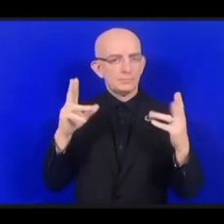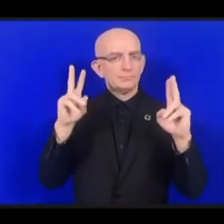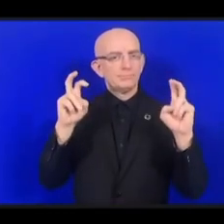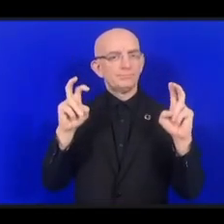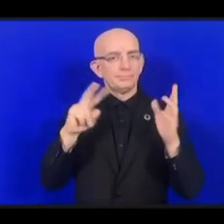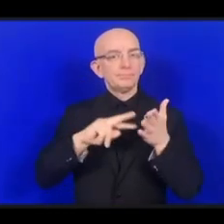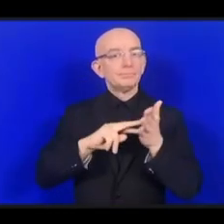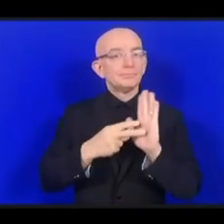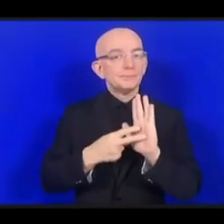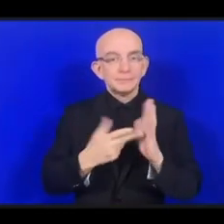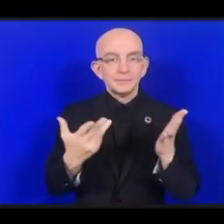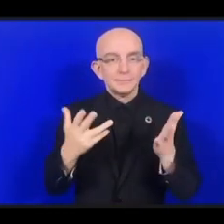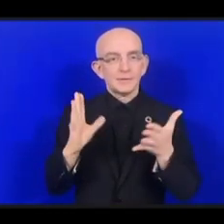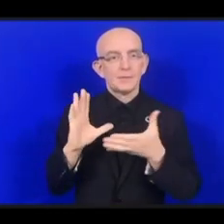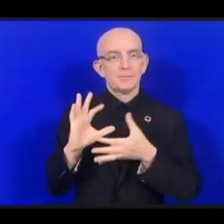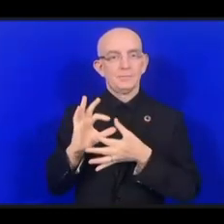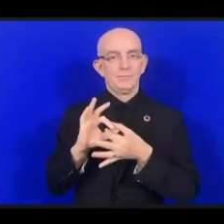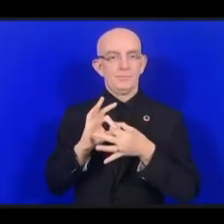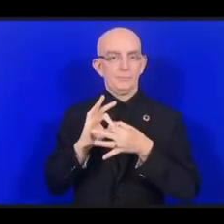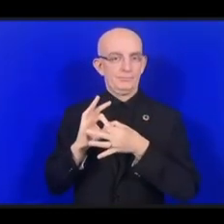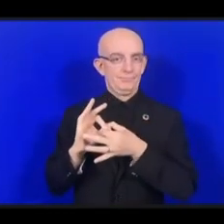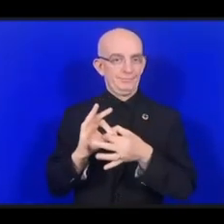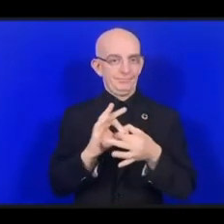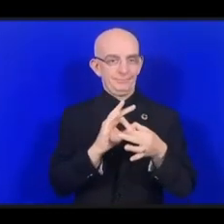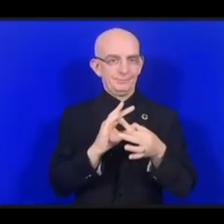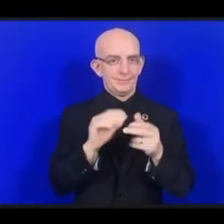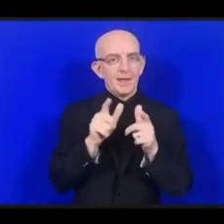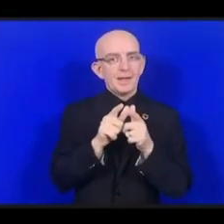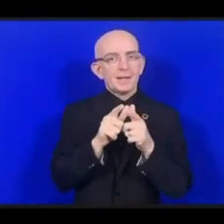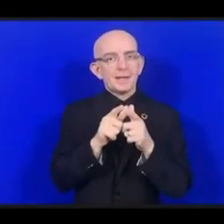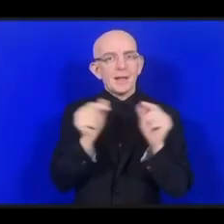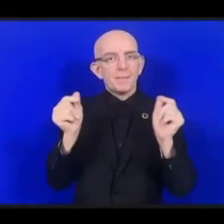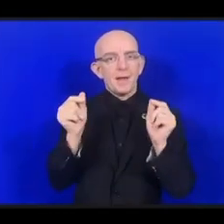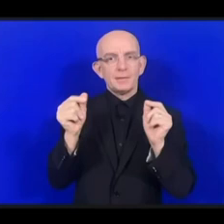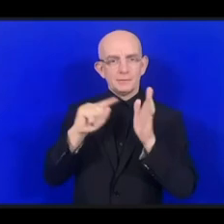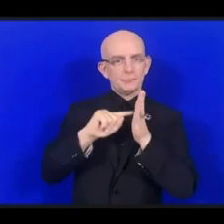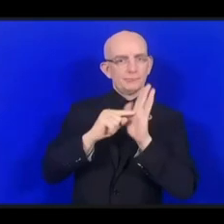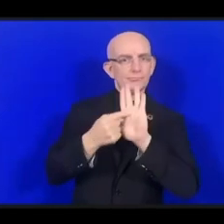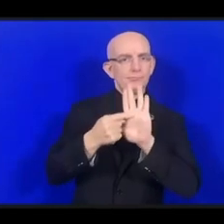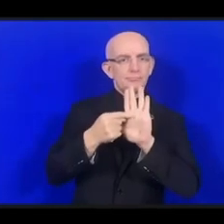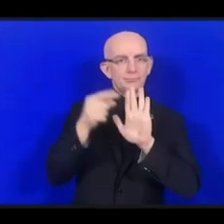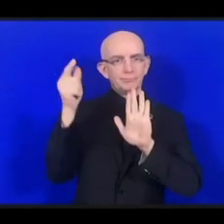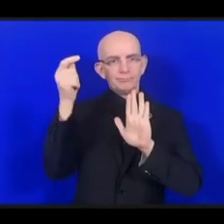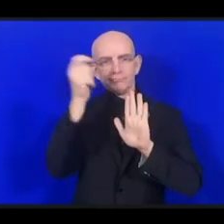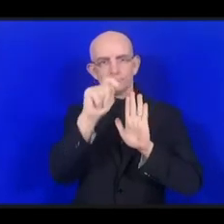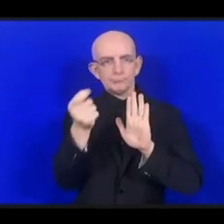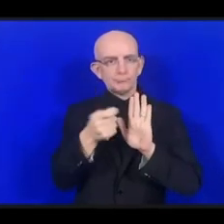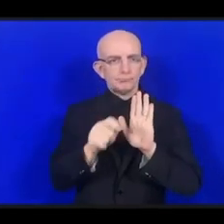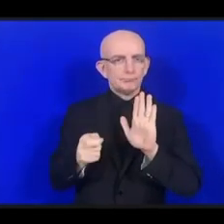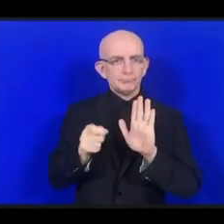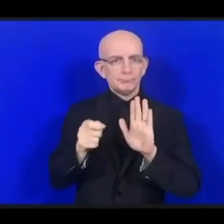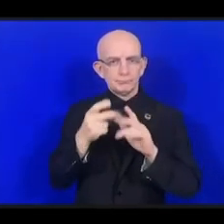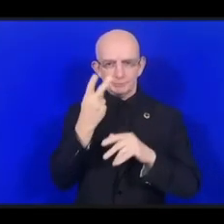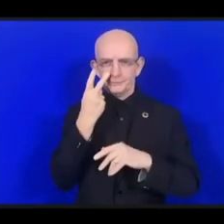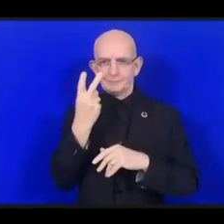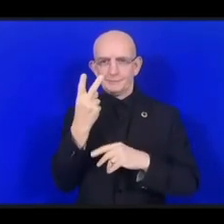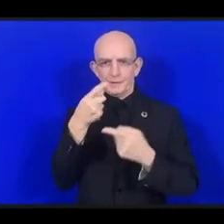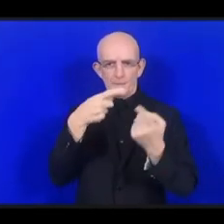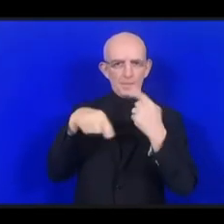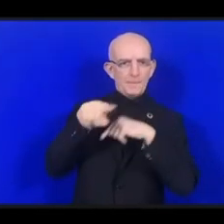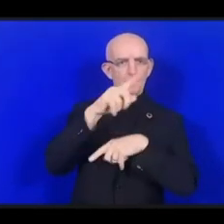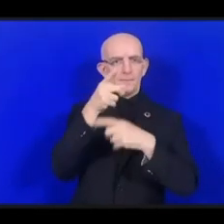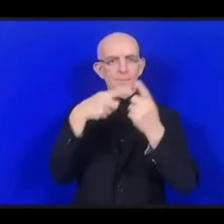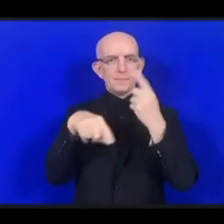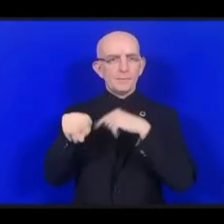ce kanjier de Kizuna est composé de caractère ho et Han qui veut dire moitié lié au